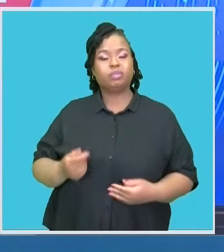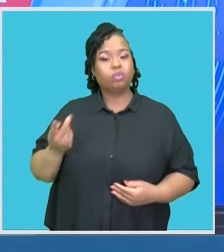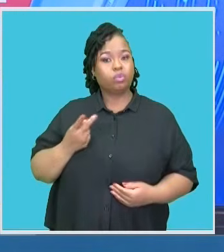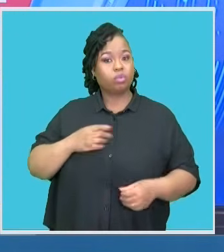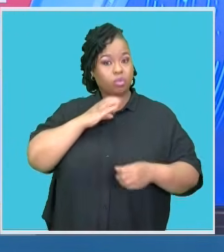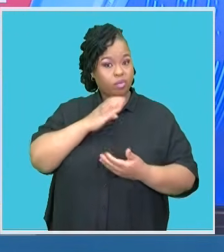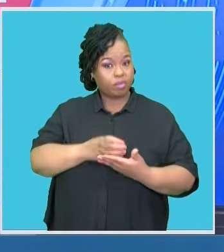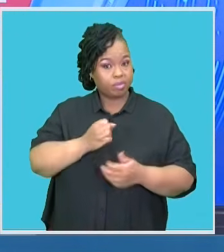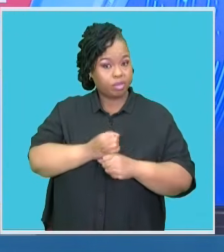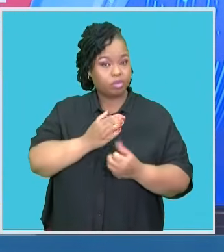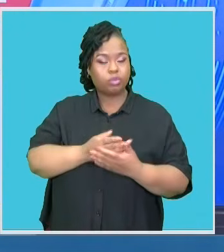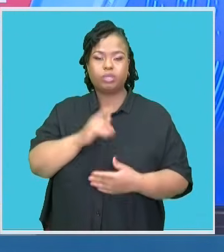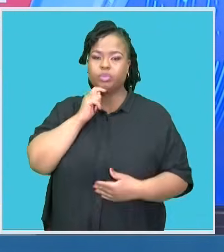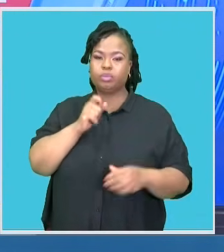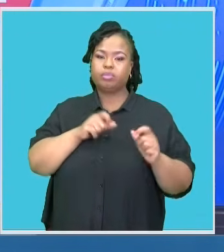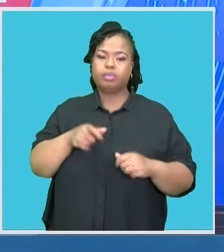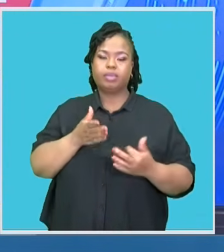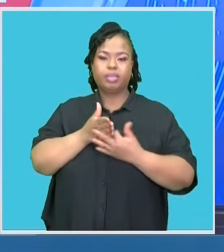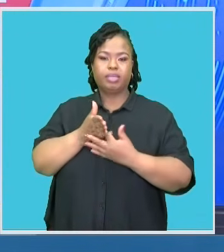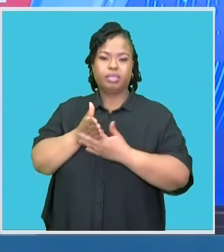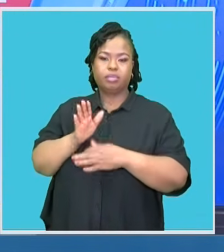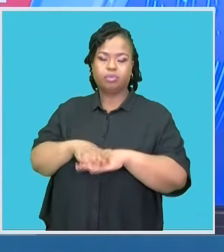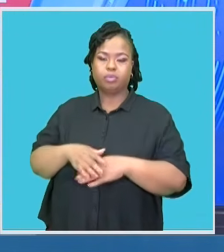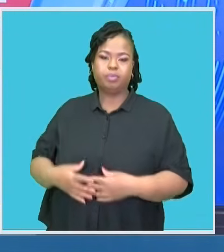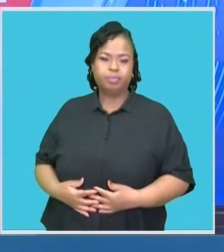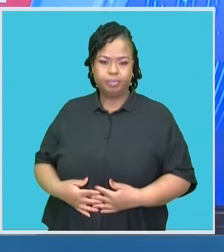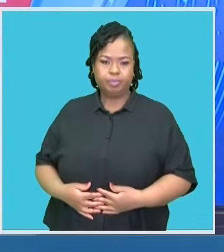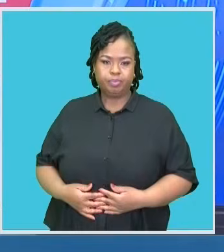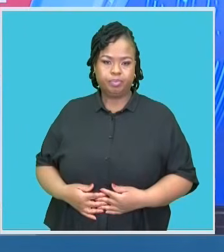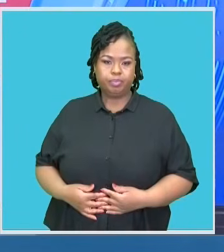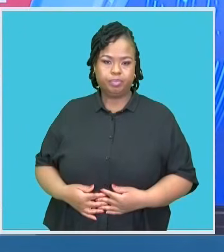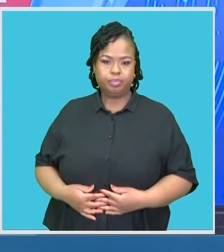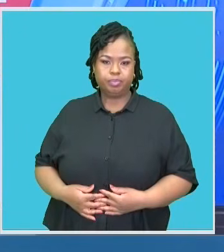nokuqinisekisa ukuba uluntu lufikelela ngcono kunyango olusemgangathweni.